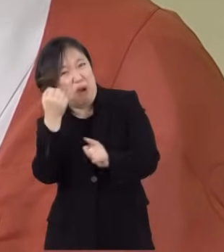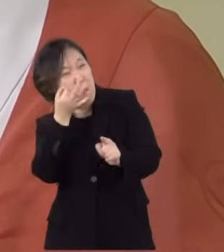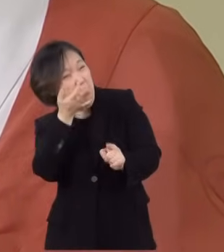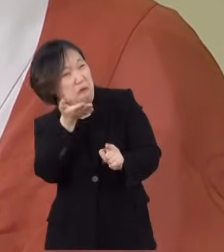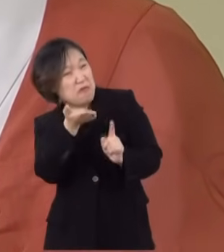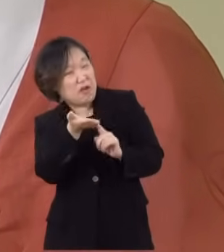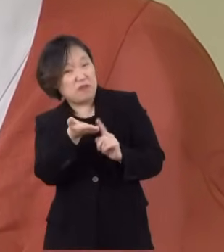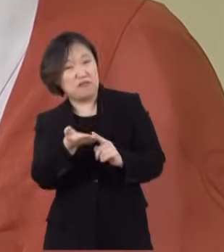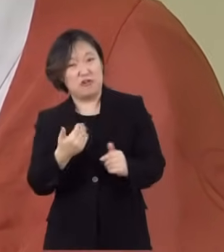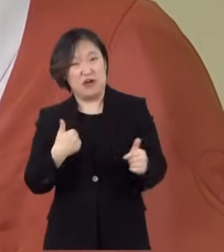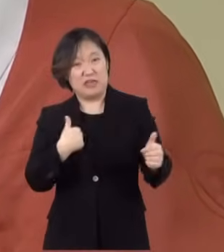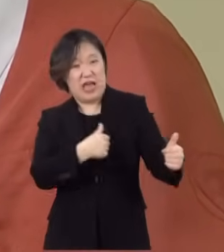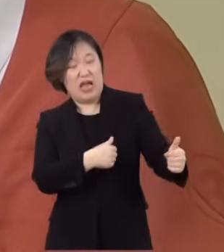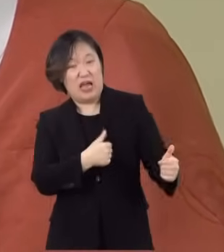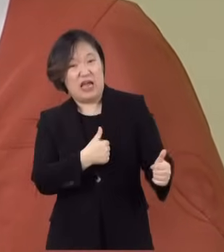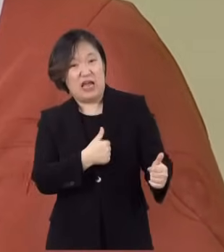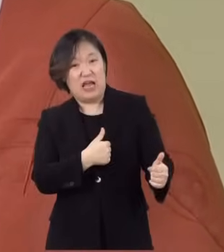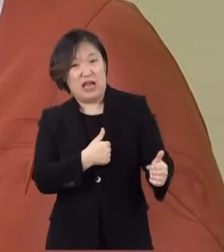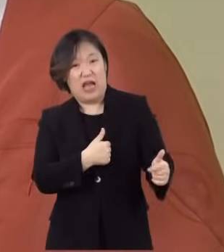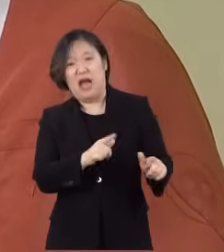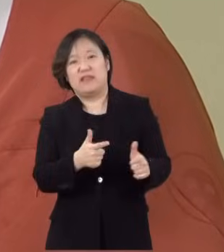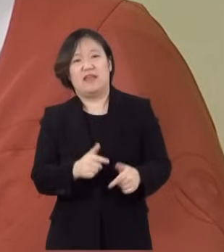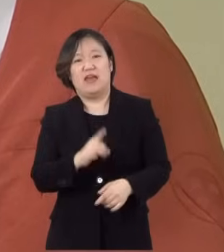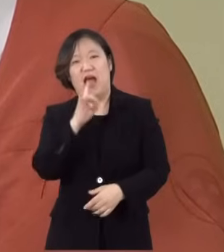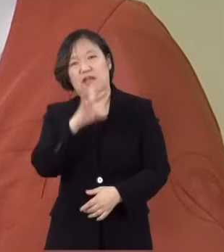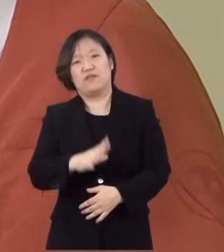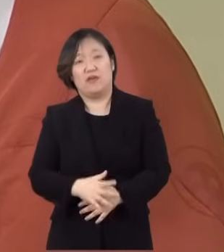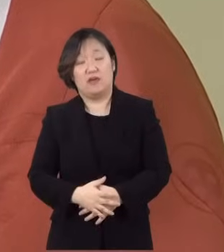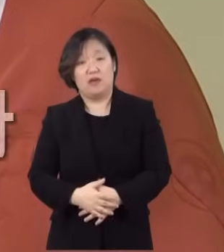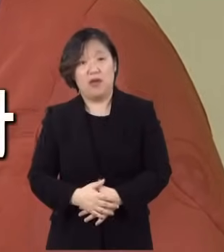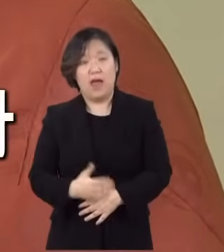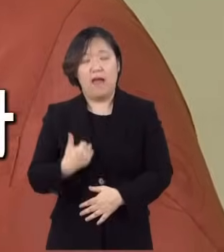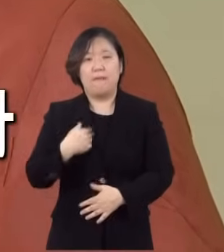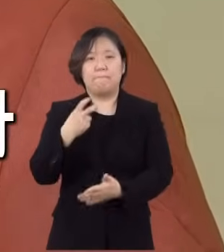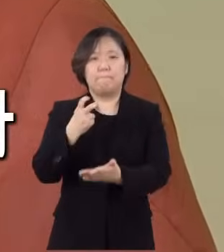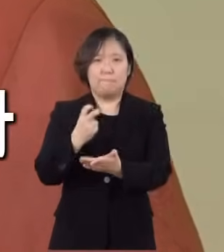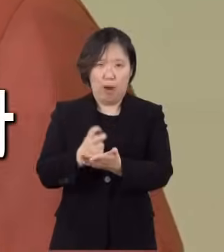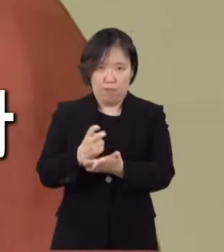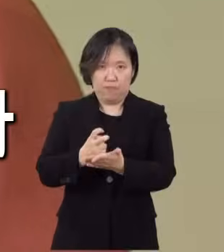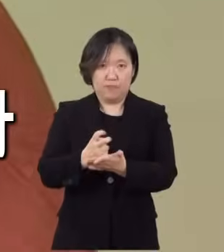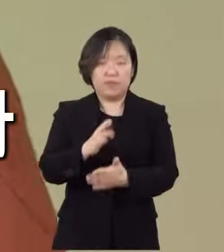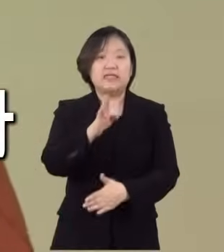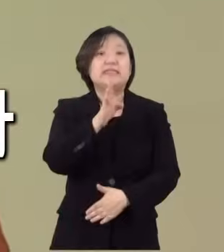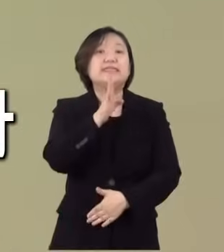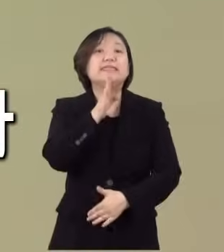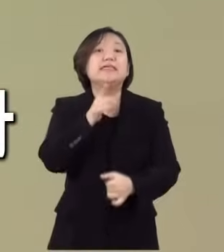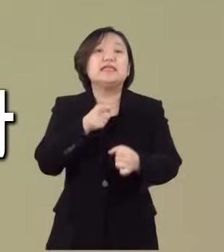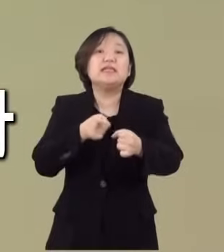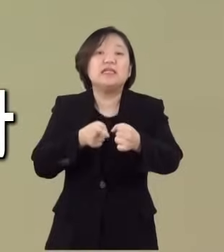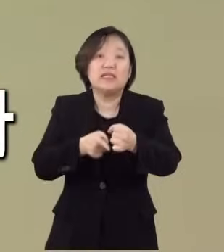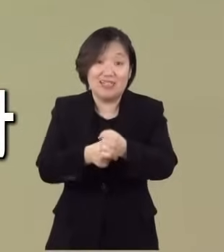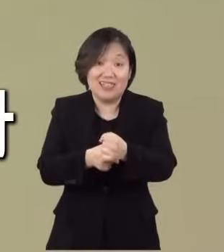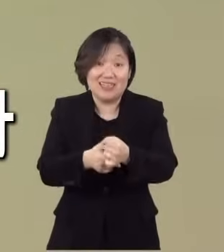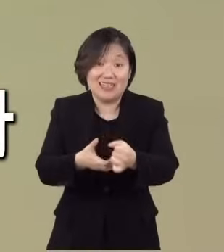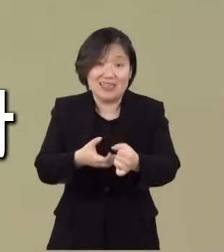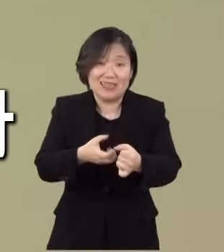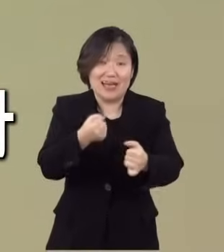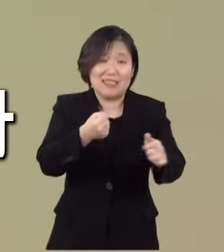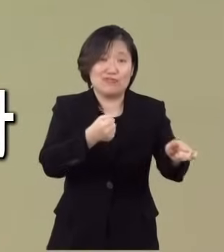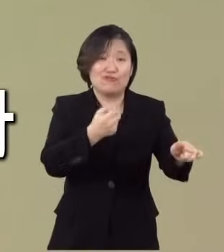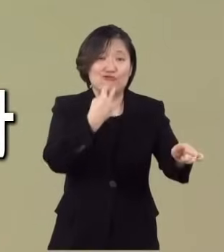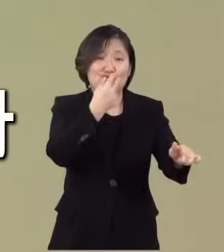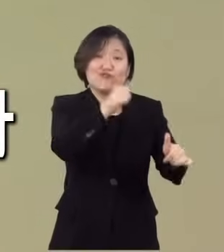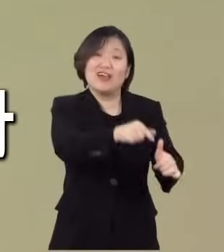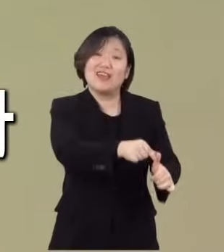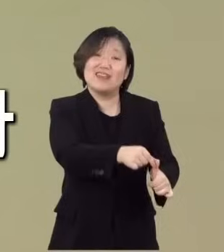제도하는 것을 기준으로 삼아서는 안 된다 법으로서 진리로서 중생을